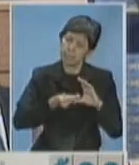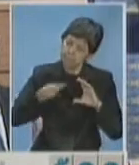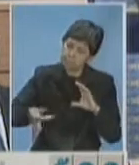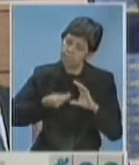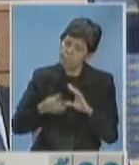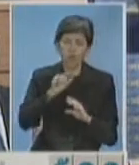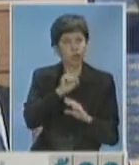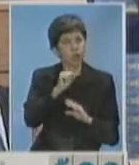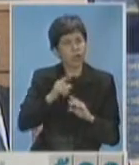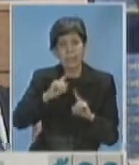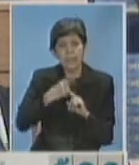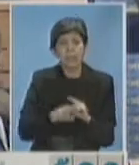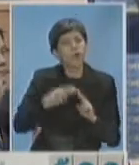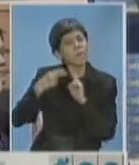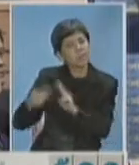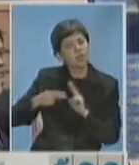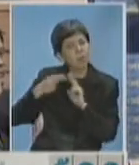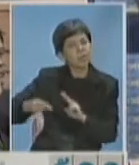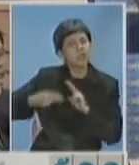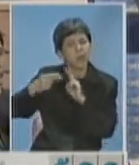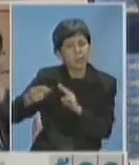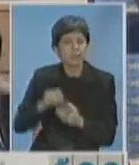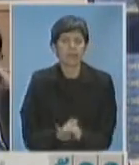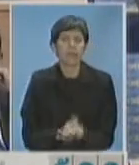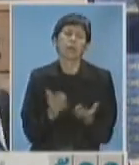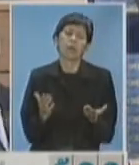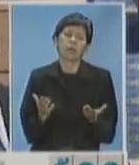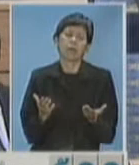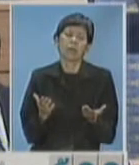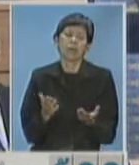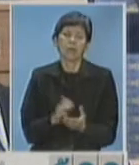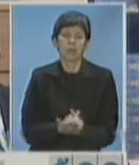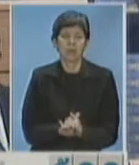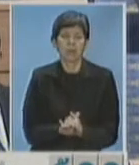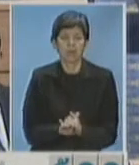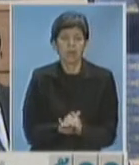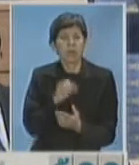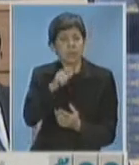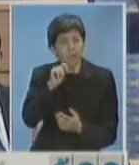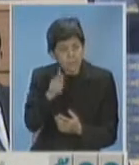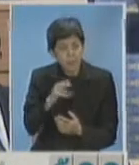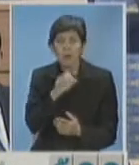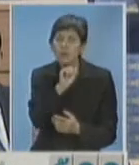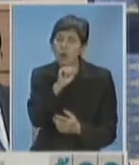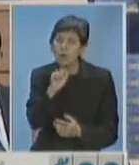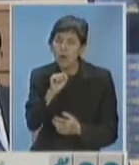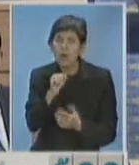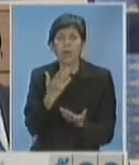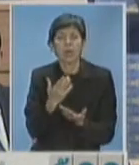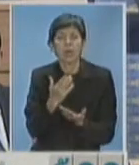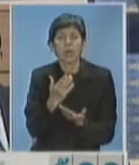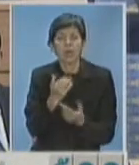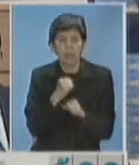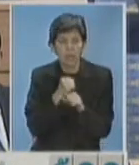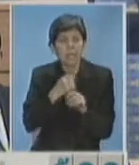ภาผู้แทนราษฎรเดือนละ 20,000 บาทท่านประธานครับท่านสุเทพสุวรรณส.ส.เขตเ